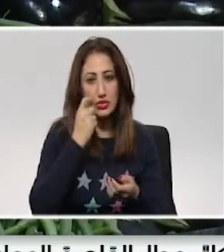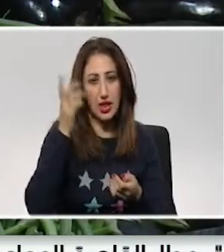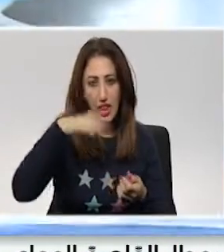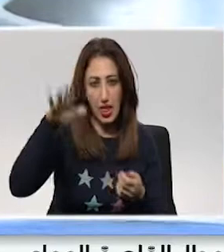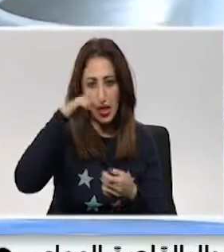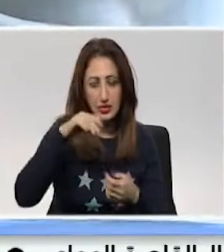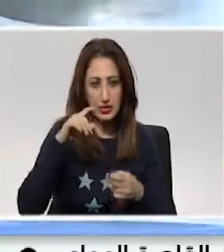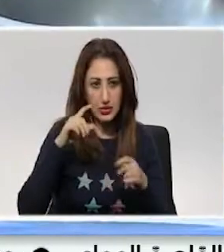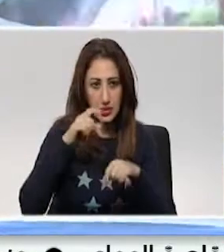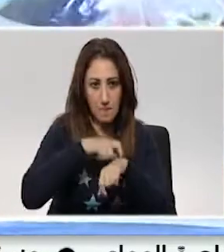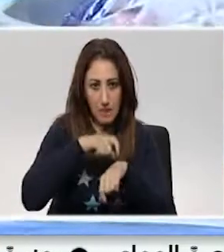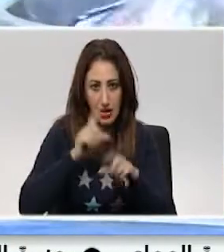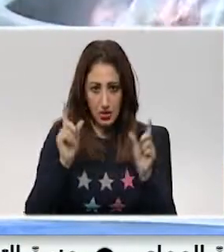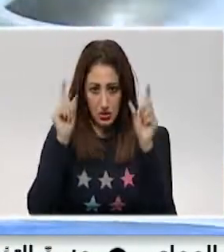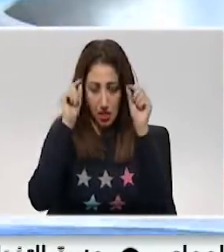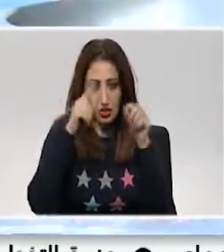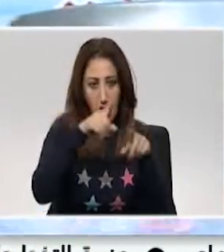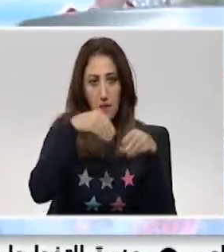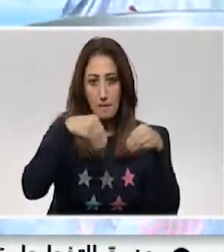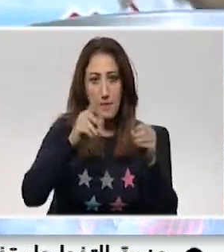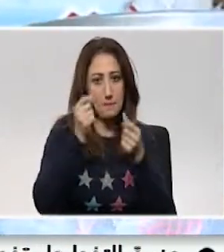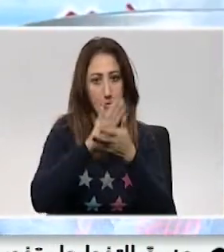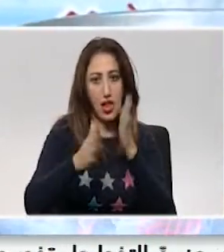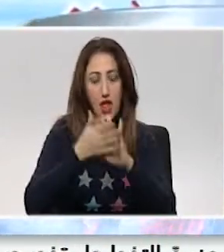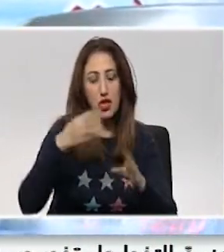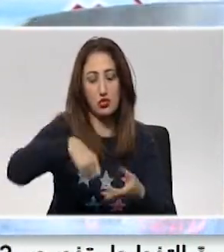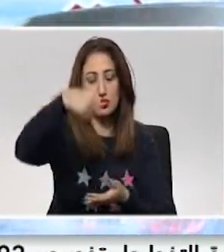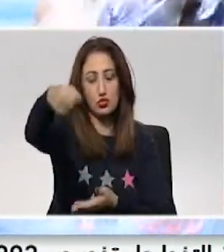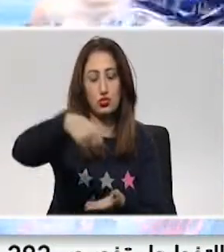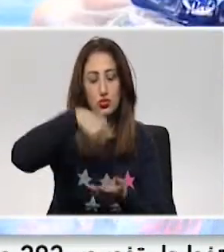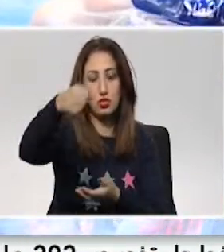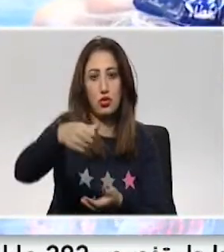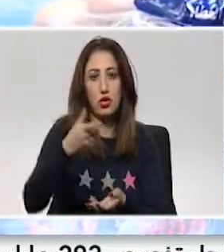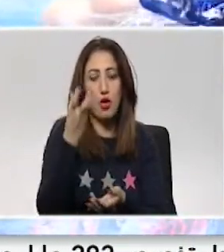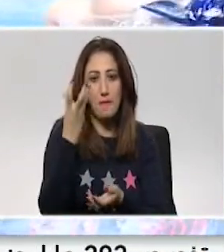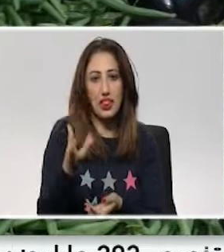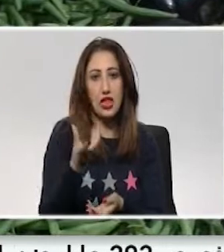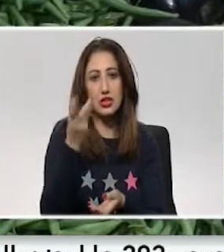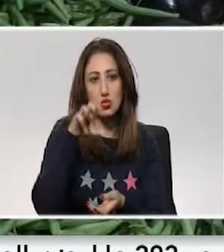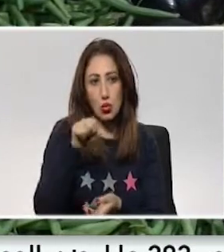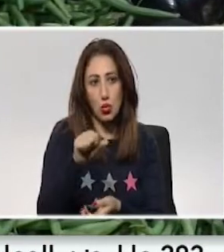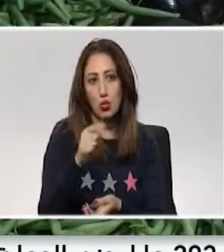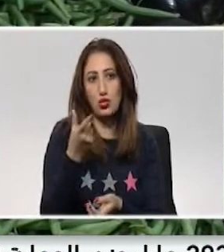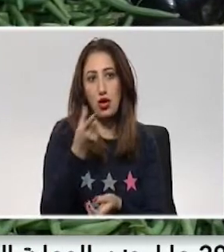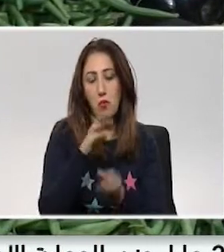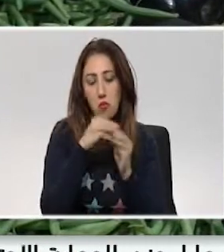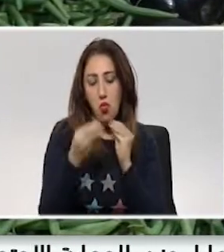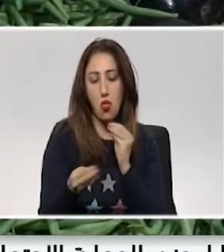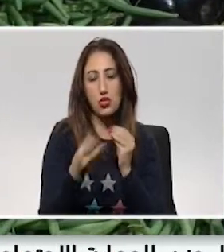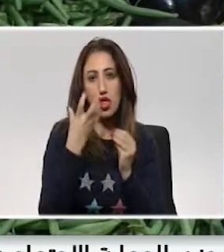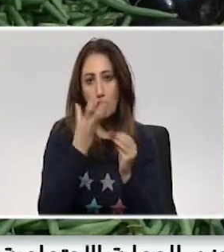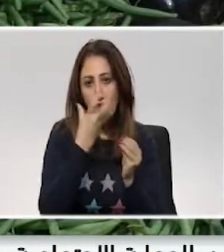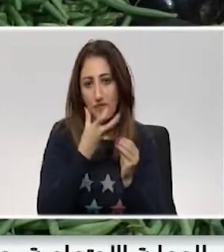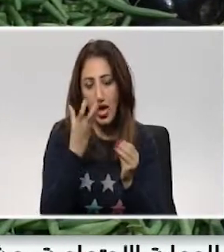ده قررت ان اساعد اي حد محتاج، مريض اديله الخضار والفاكهة بتاعته، مريض جميع مرضى السرطان اديهم اللي هم